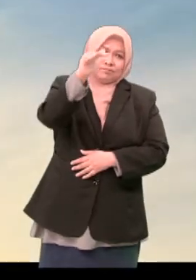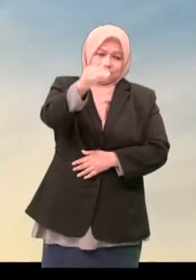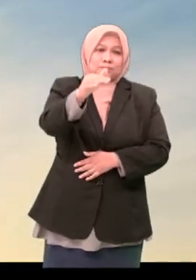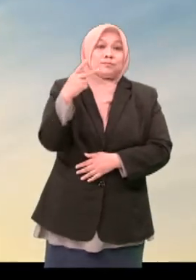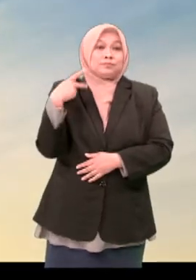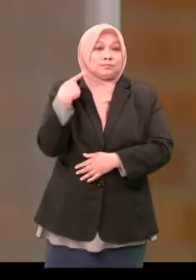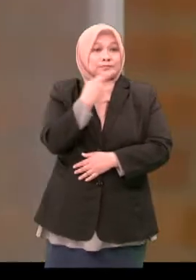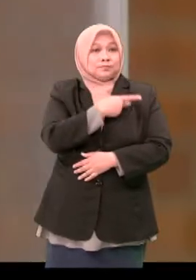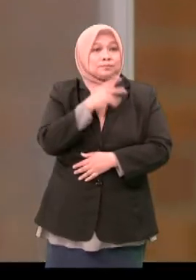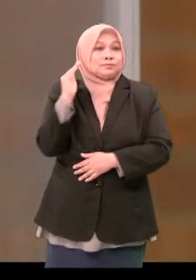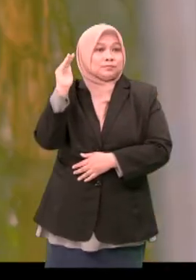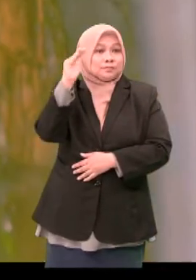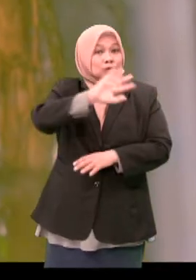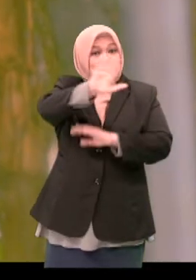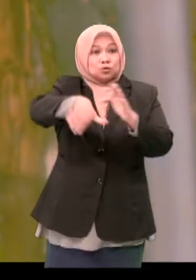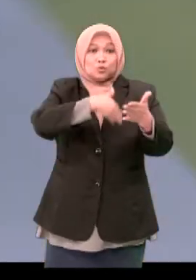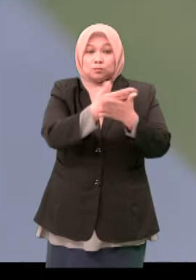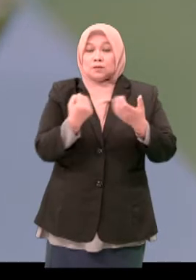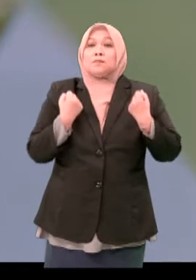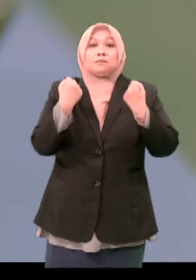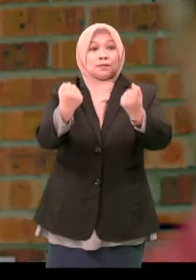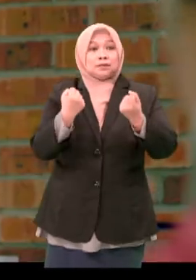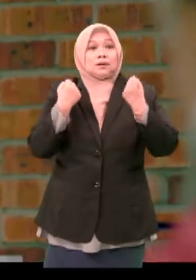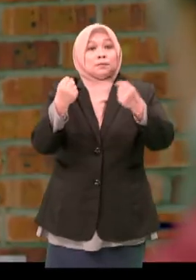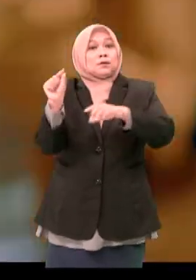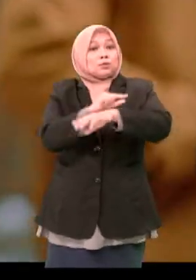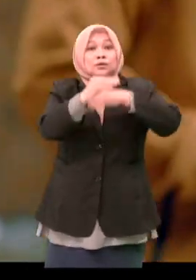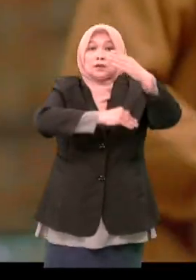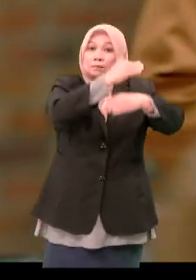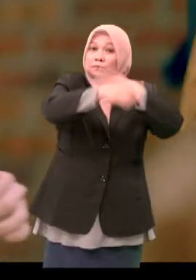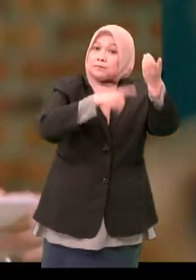kita ke. Semuanya dipandu menggunakan kemajuan